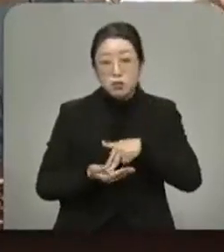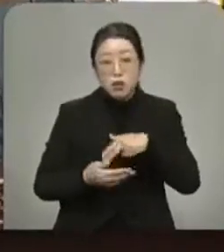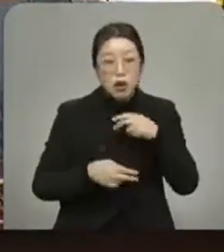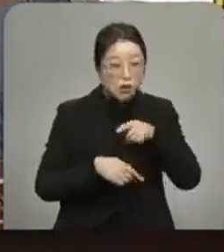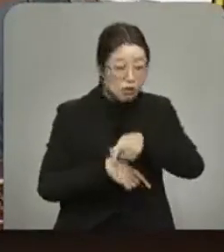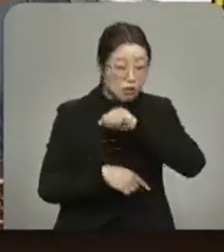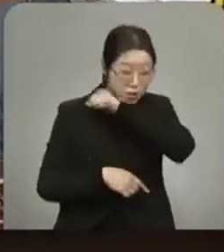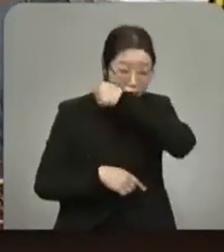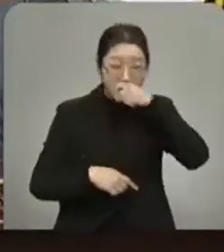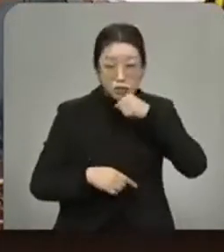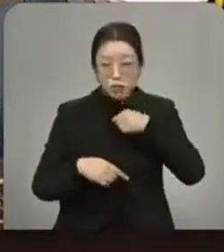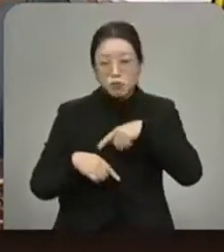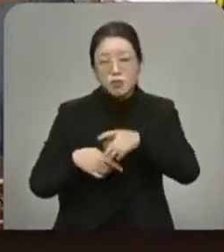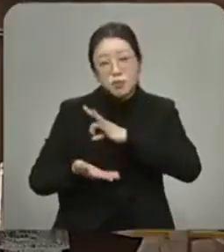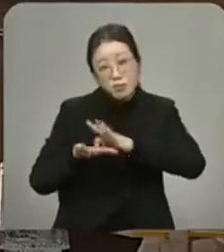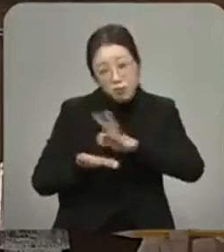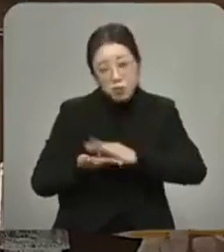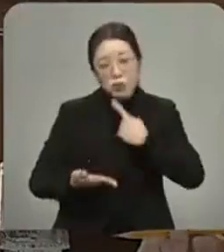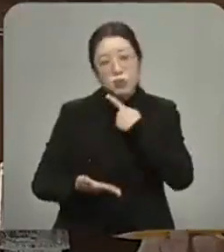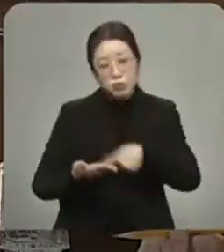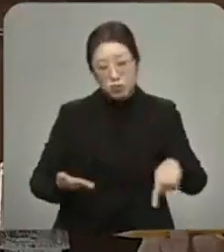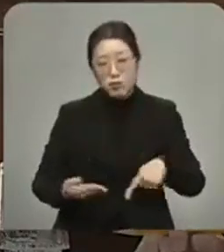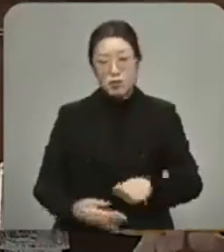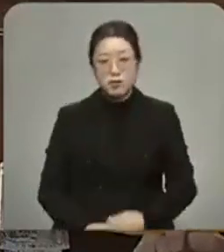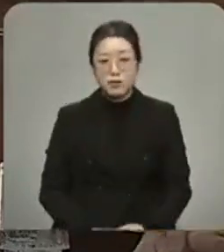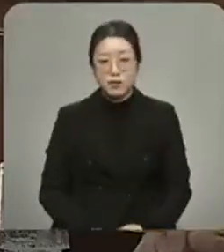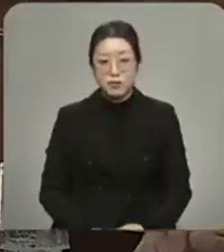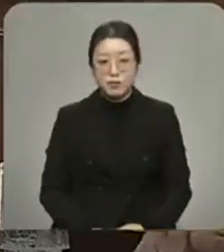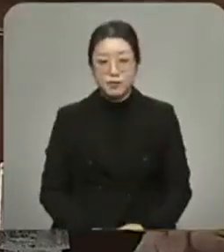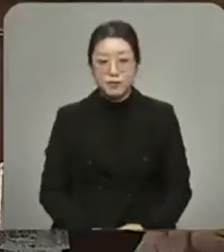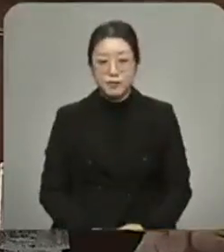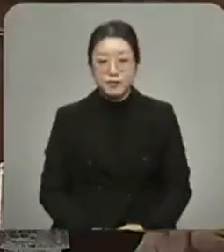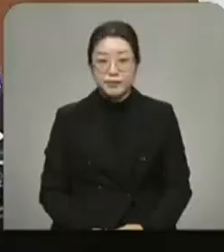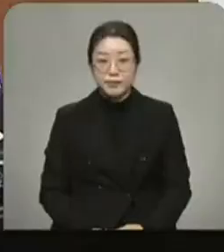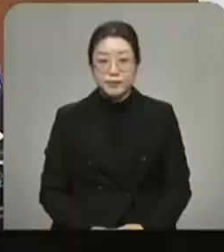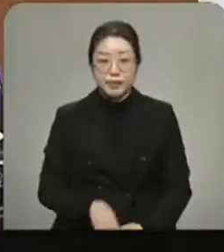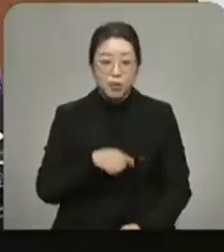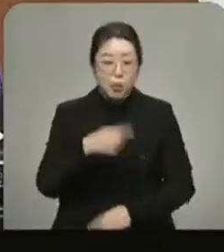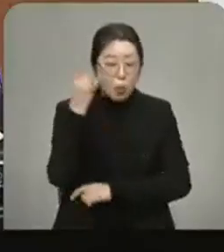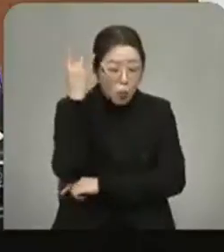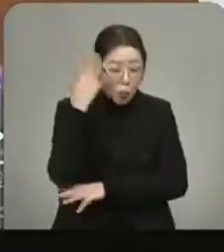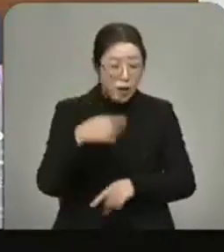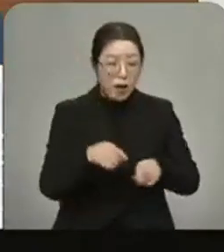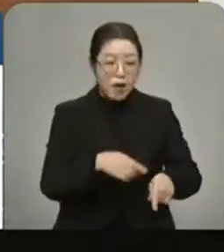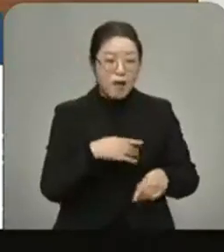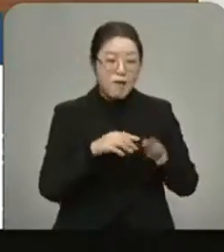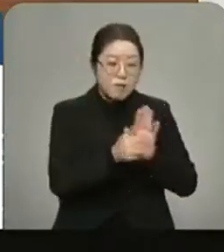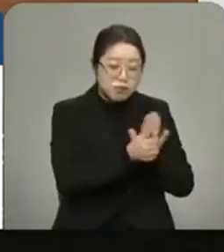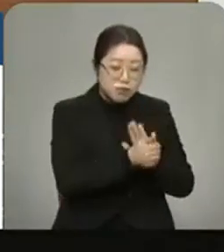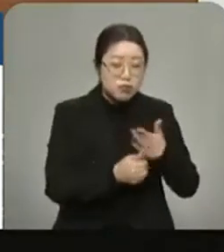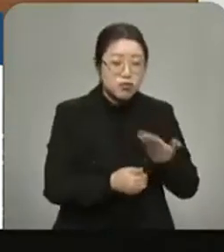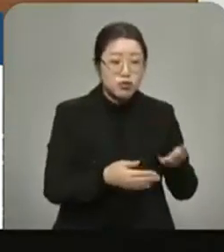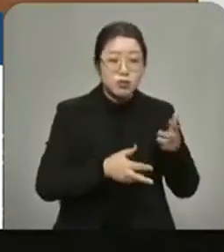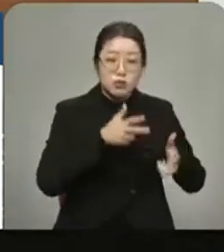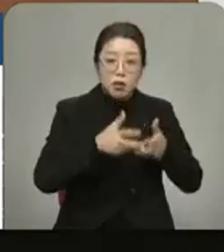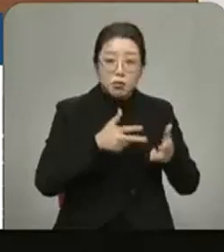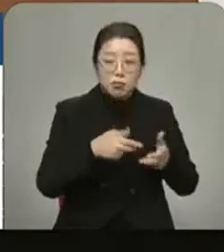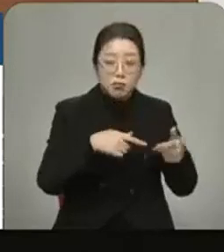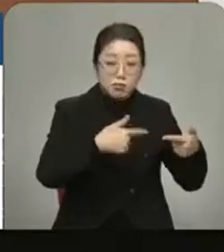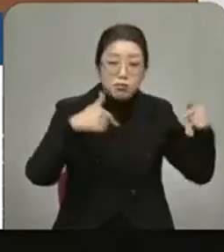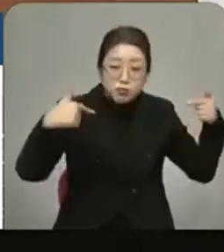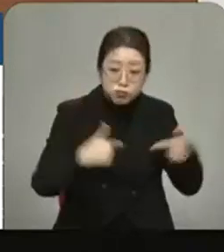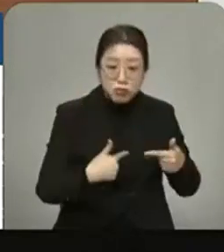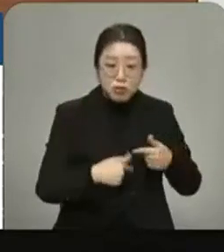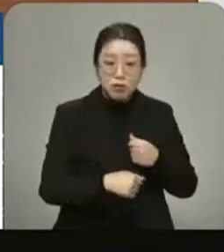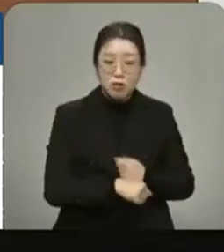결국 시 예산 수억원을 손해 봤다는 주장입니다 또 시민에게 돌아갈 수 있는 어떤 혜택이 사업비가